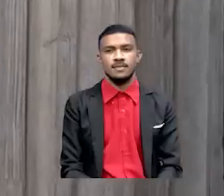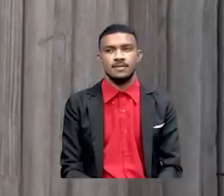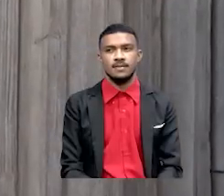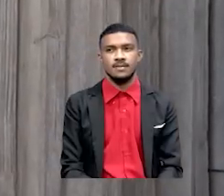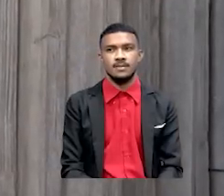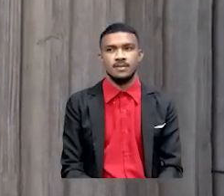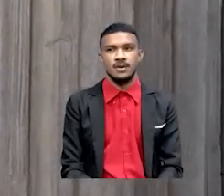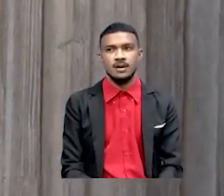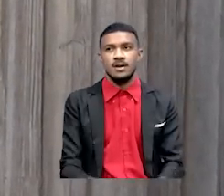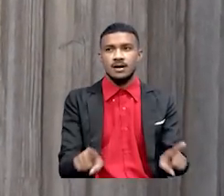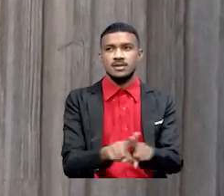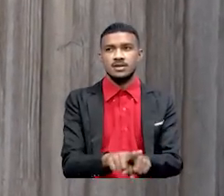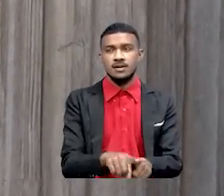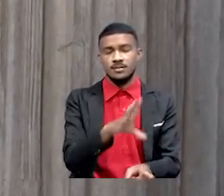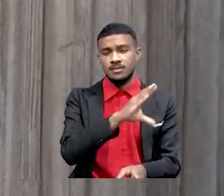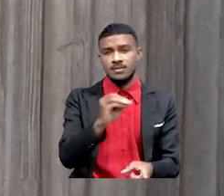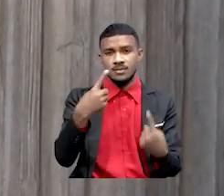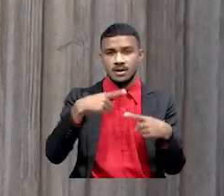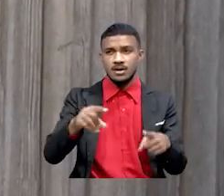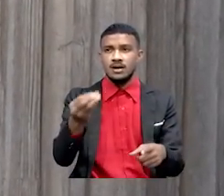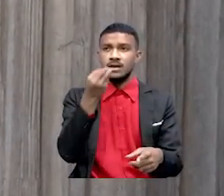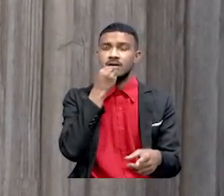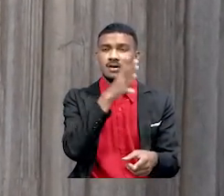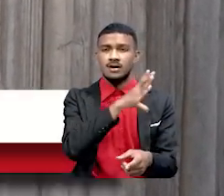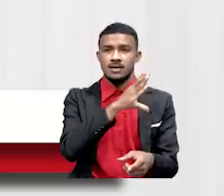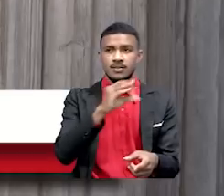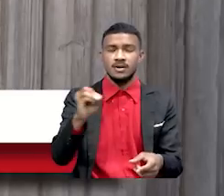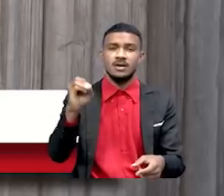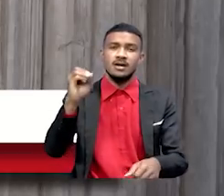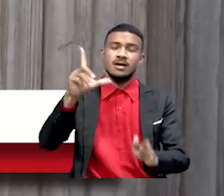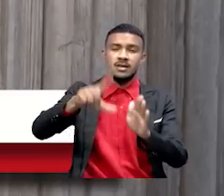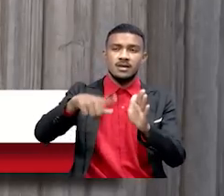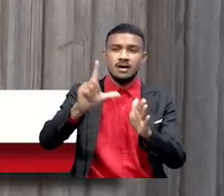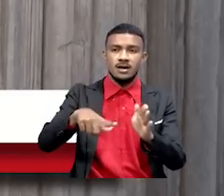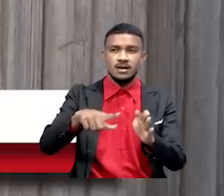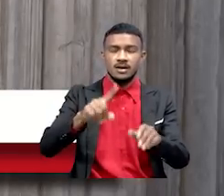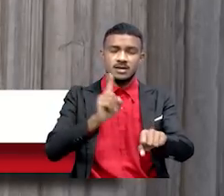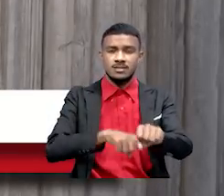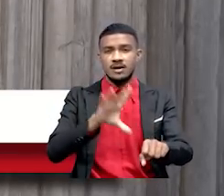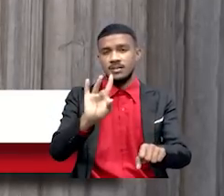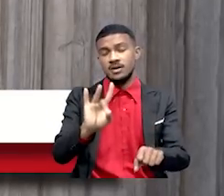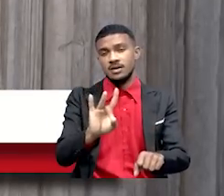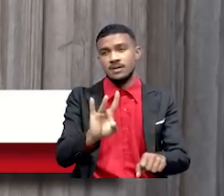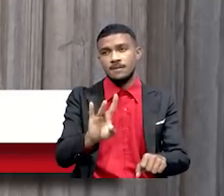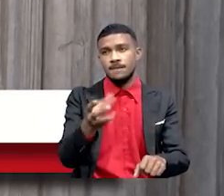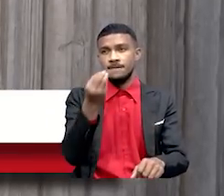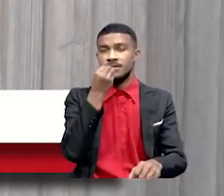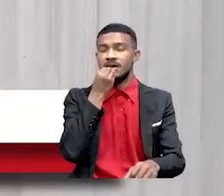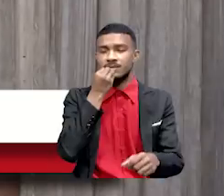Jam 7 sama 8. Nah 8 balai batardi. Batardi? Balai itu ya itu yang hantar sama